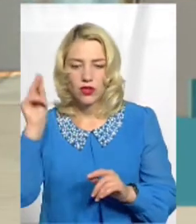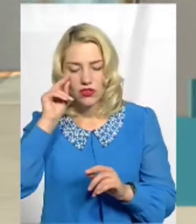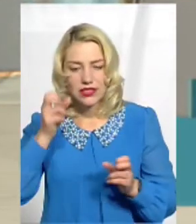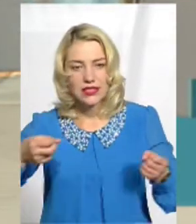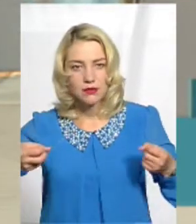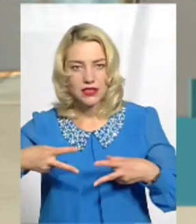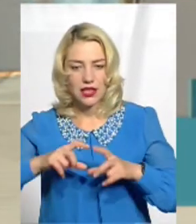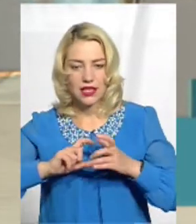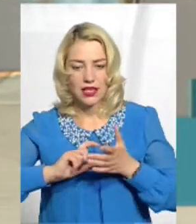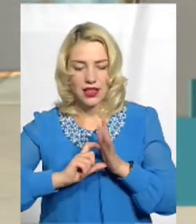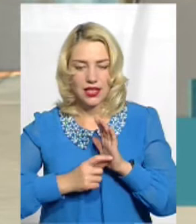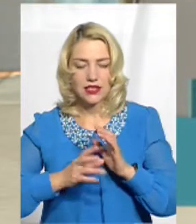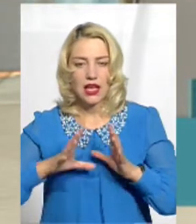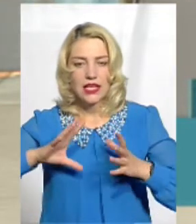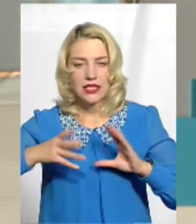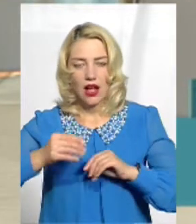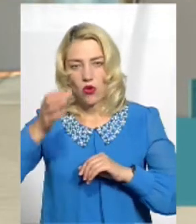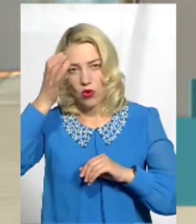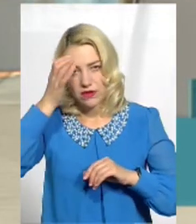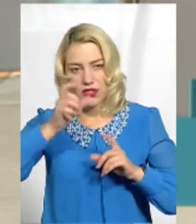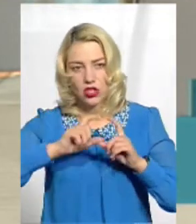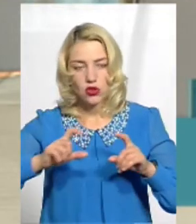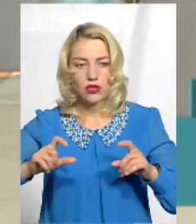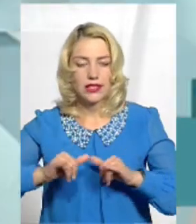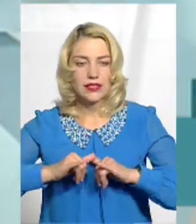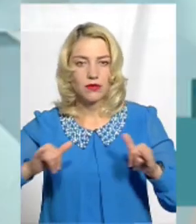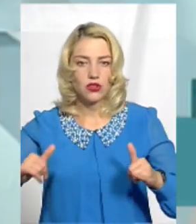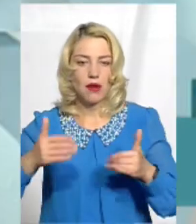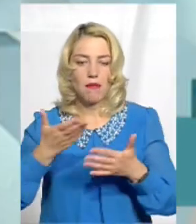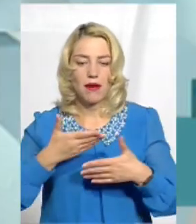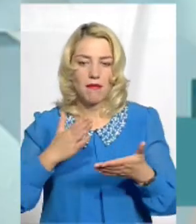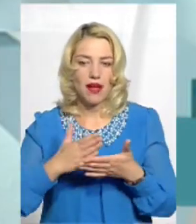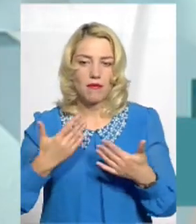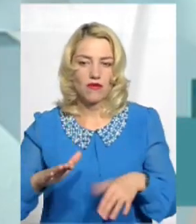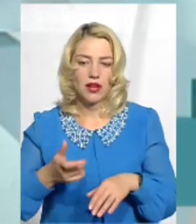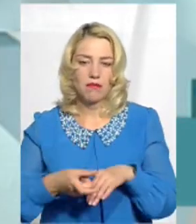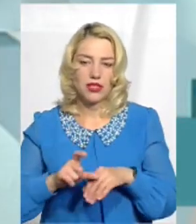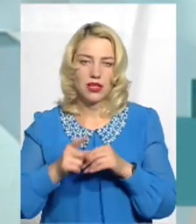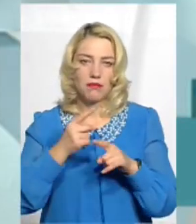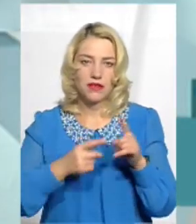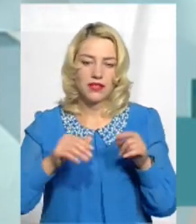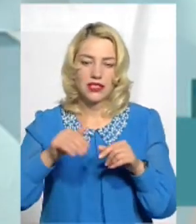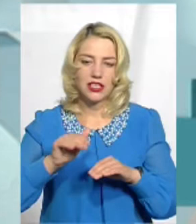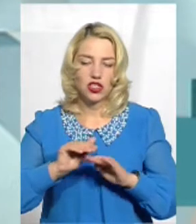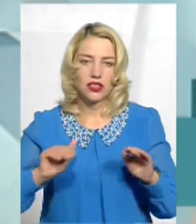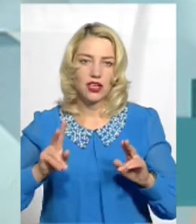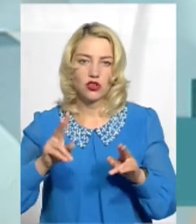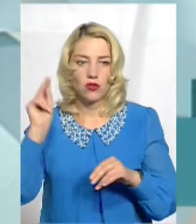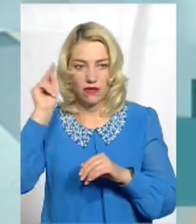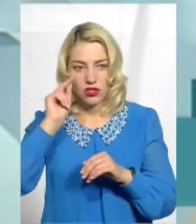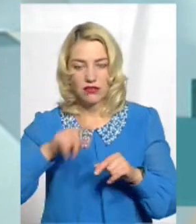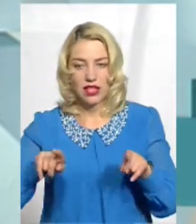класах у загальноосвітніх навчальних школах, збільшується. Ми маємо вже більше 500 дітей, які навчаються в